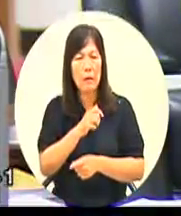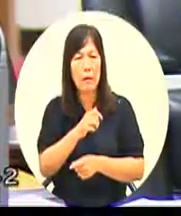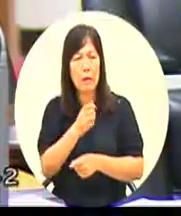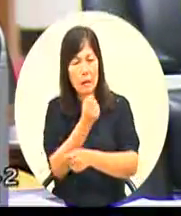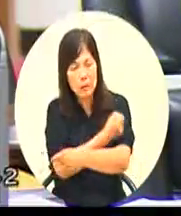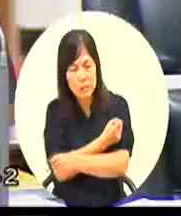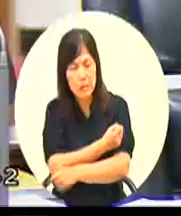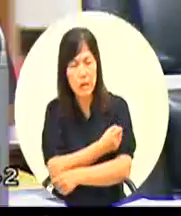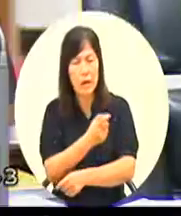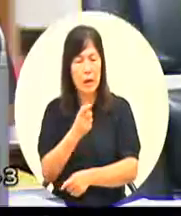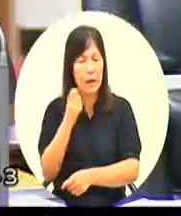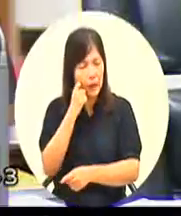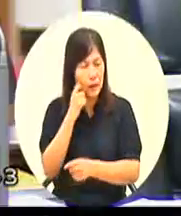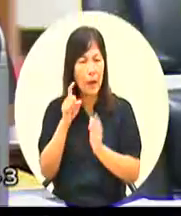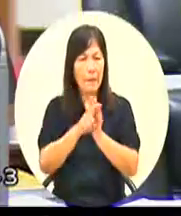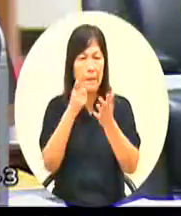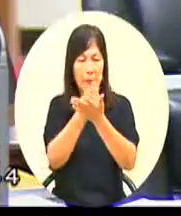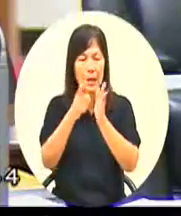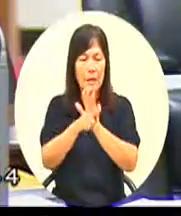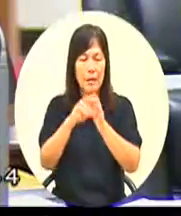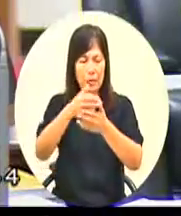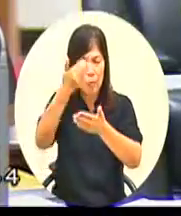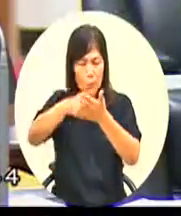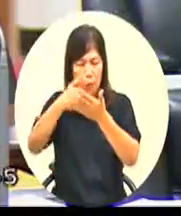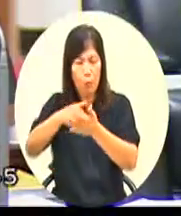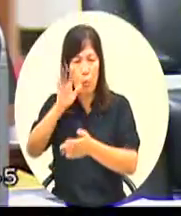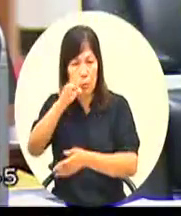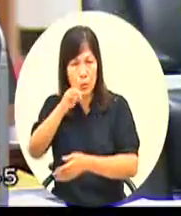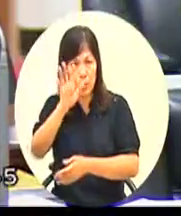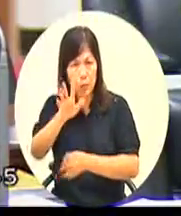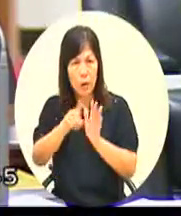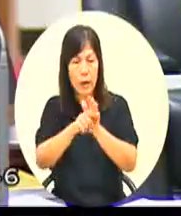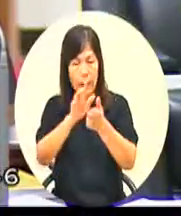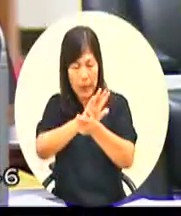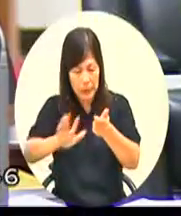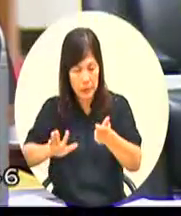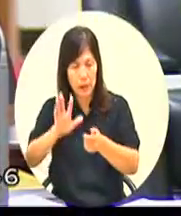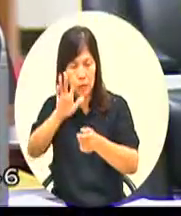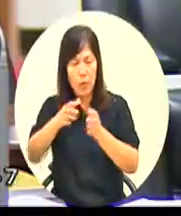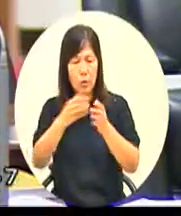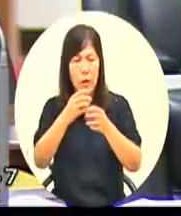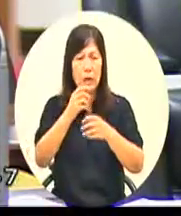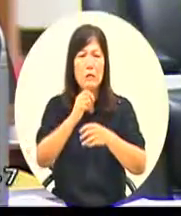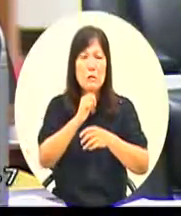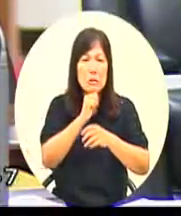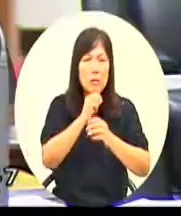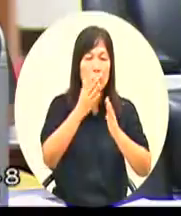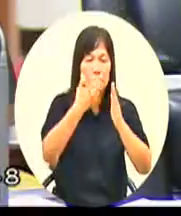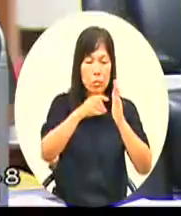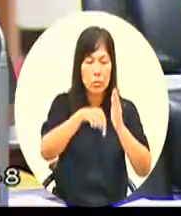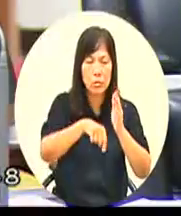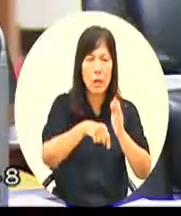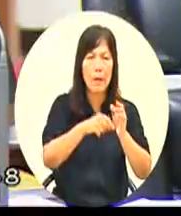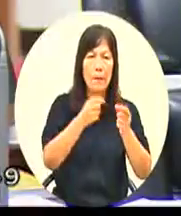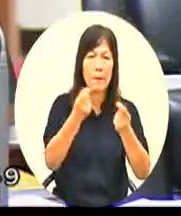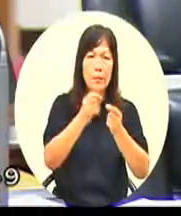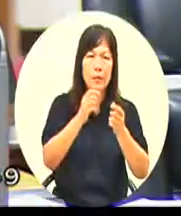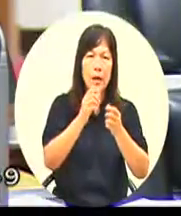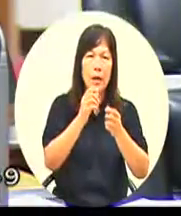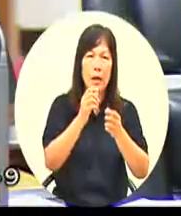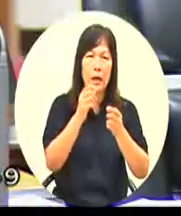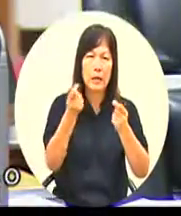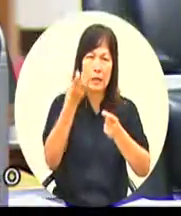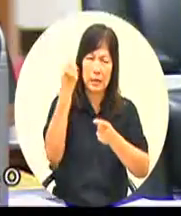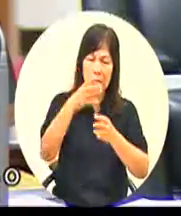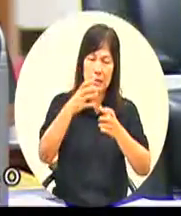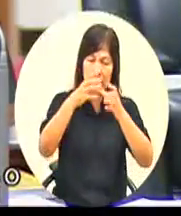都在一个大减我们的预算的哈，造成很多这个穷学校哈，根本包括哈这个新增